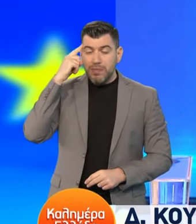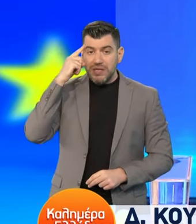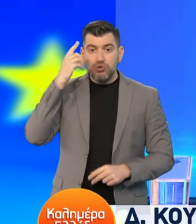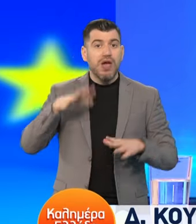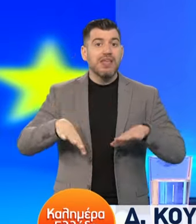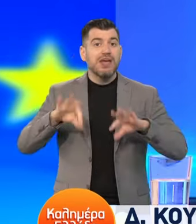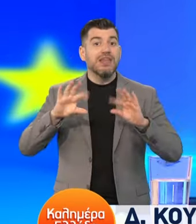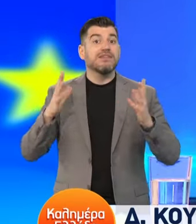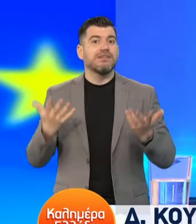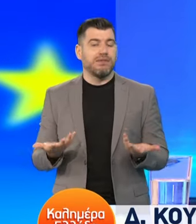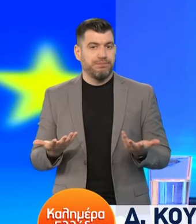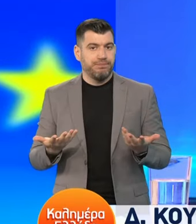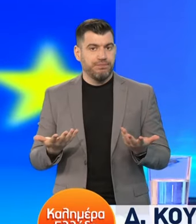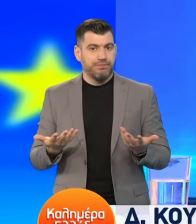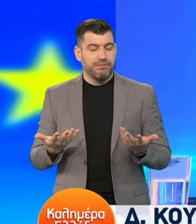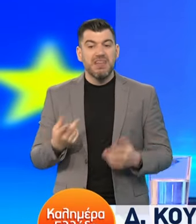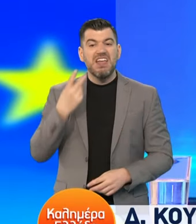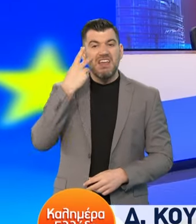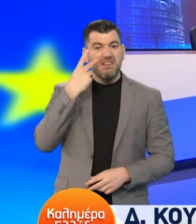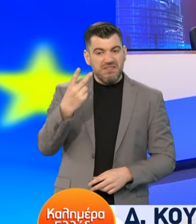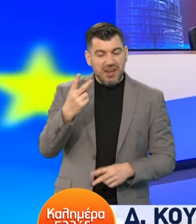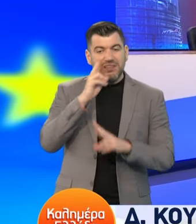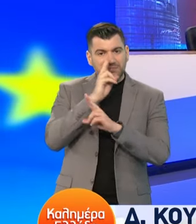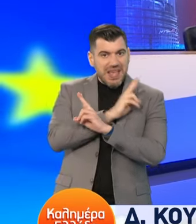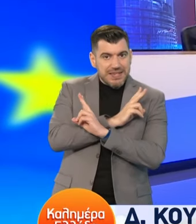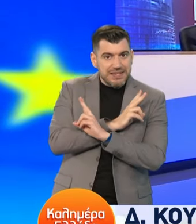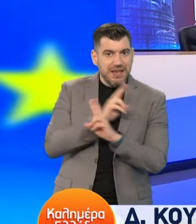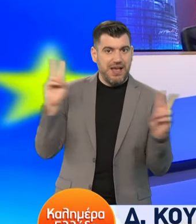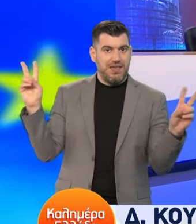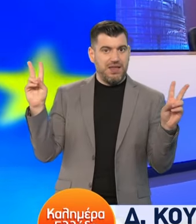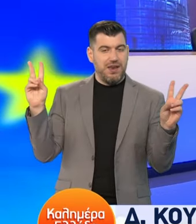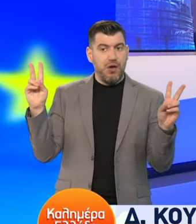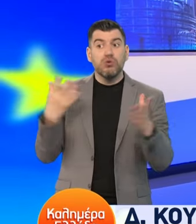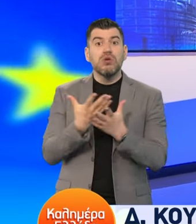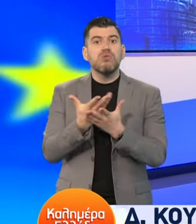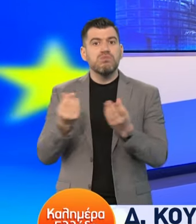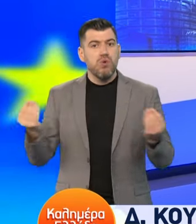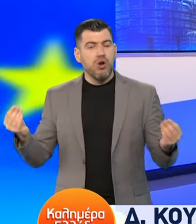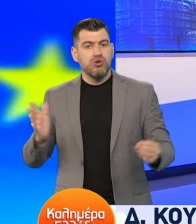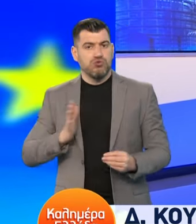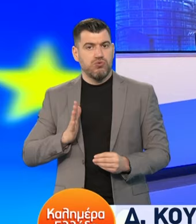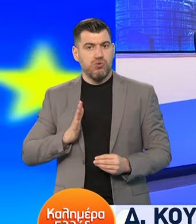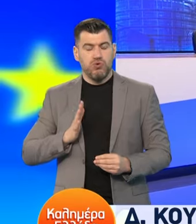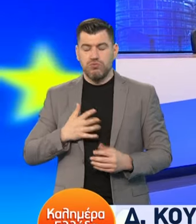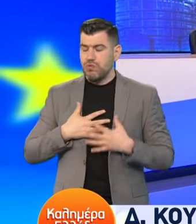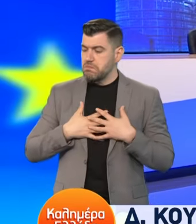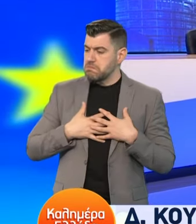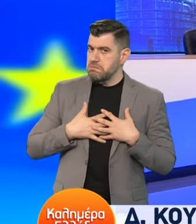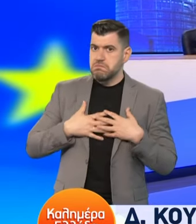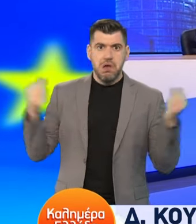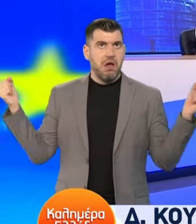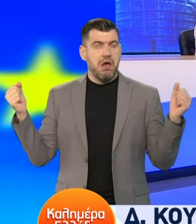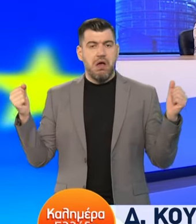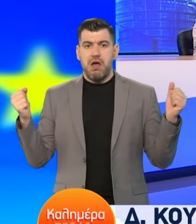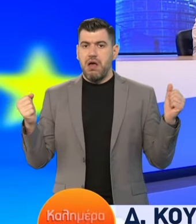ένα διακριτό, ένα ρεύμα αντίθεσης, εναντίωσης, καταδίκης της κυρίαρχης